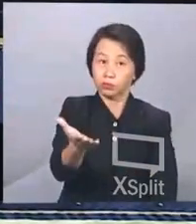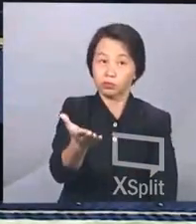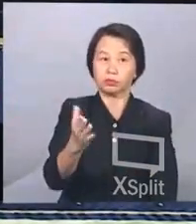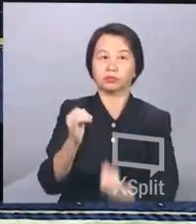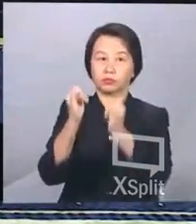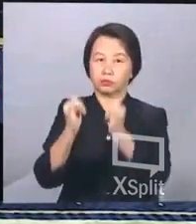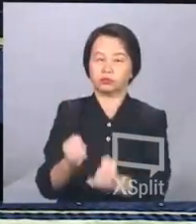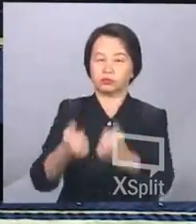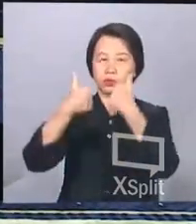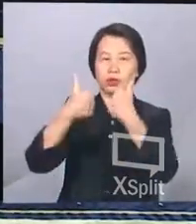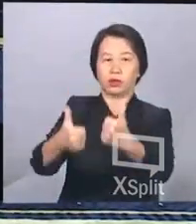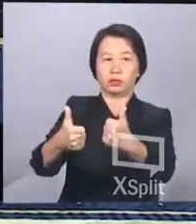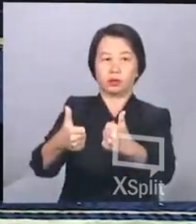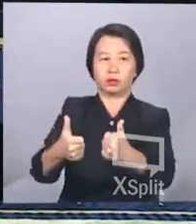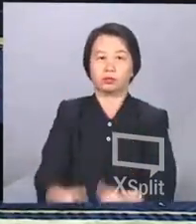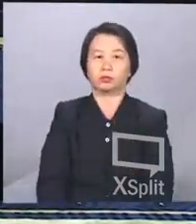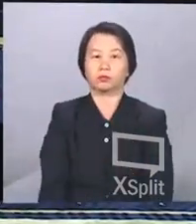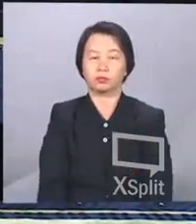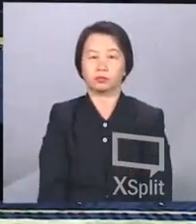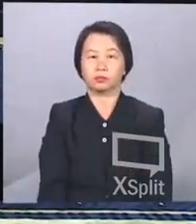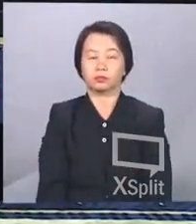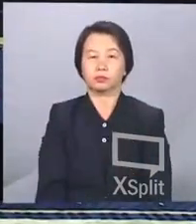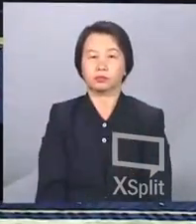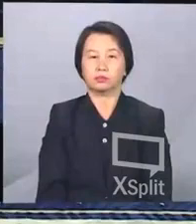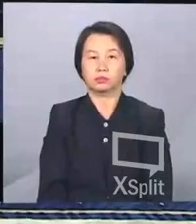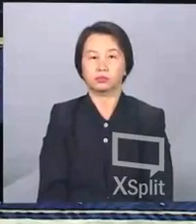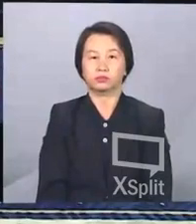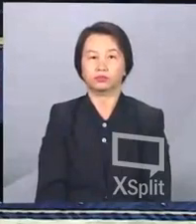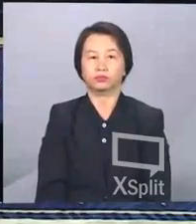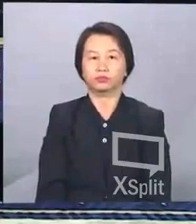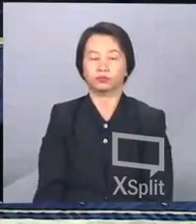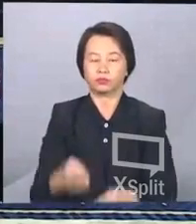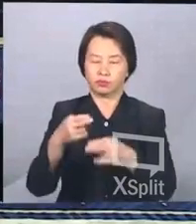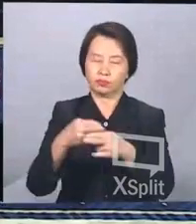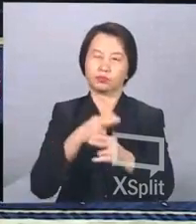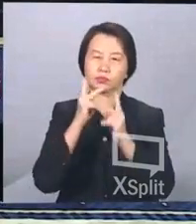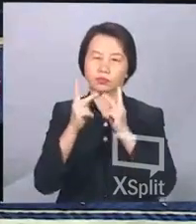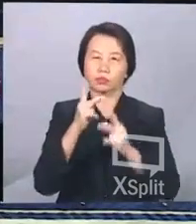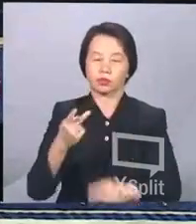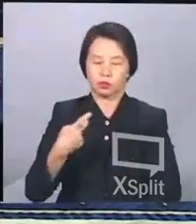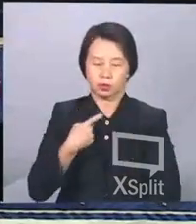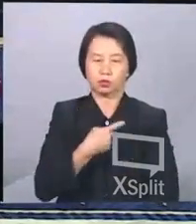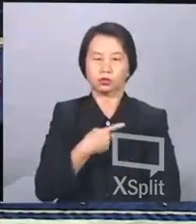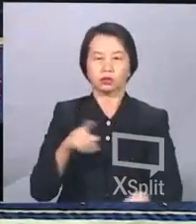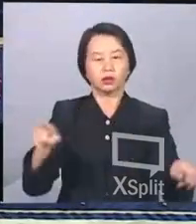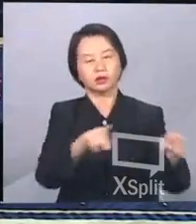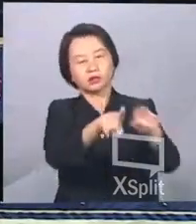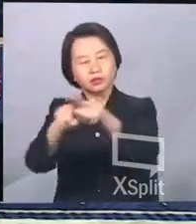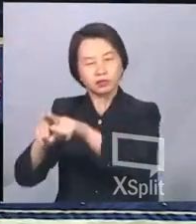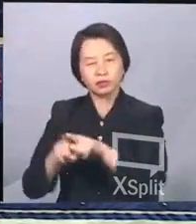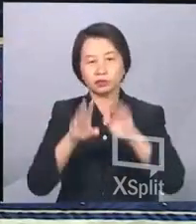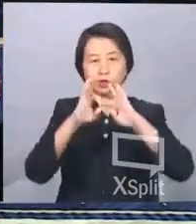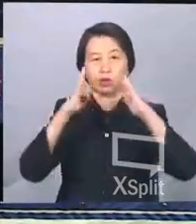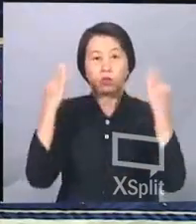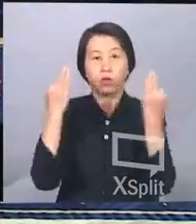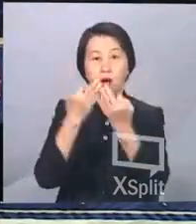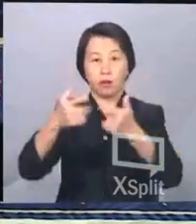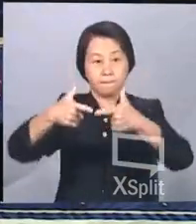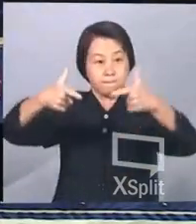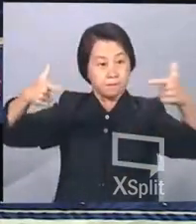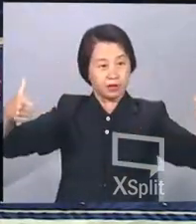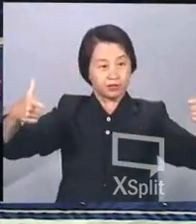insan yang hebat Hai dedek atau kita ibarat sebuah keluarga yang besar